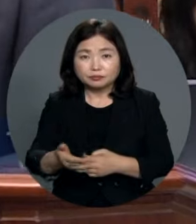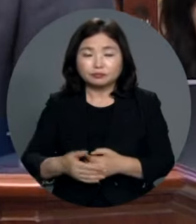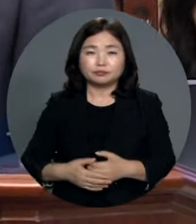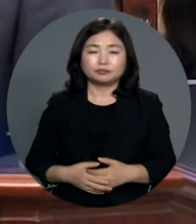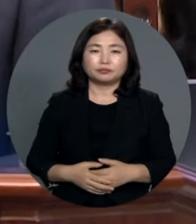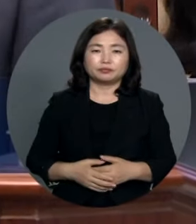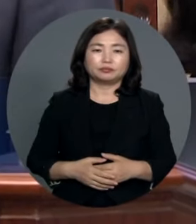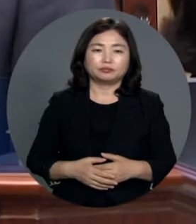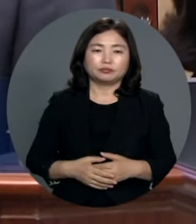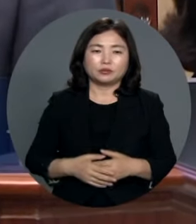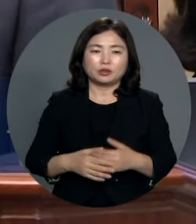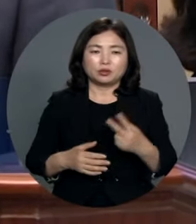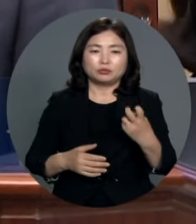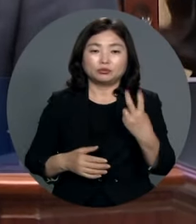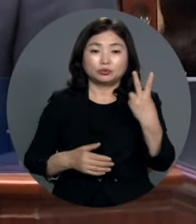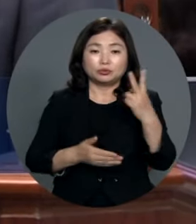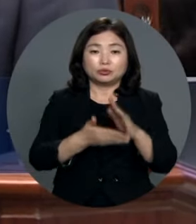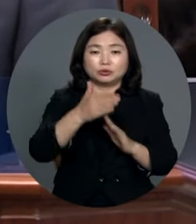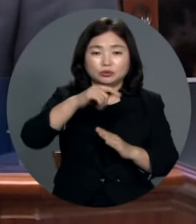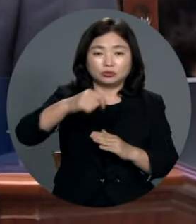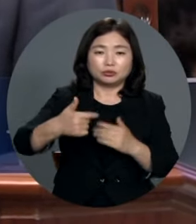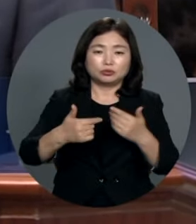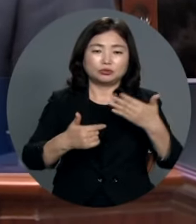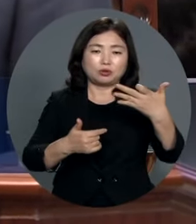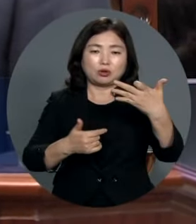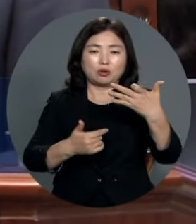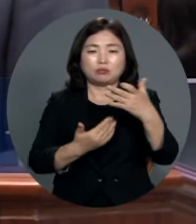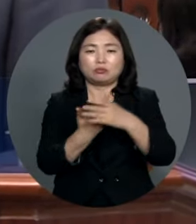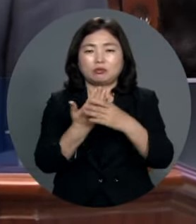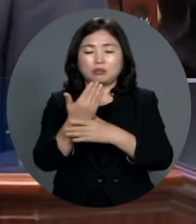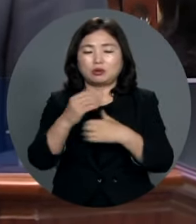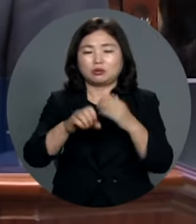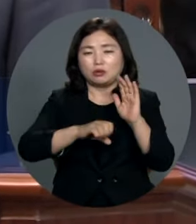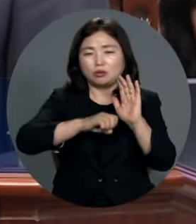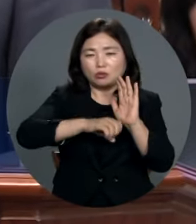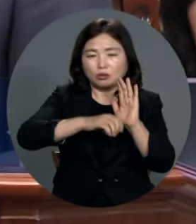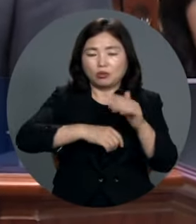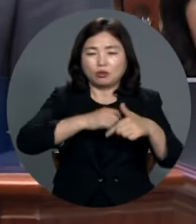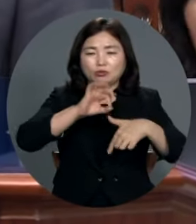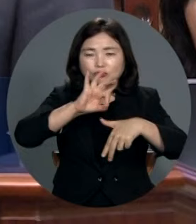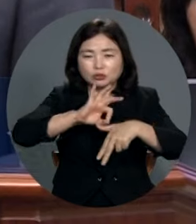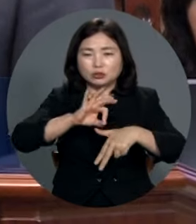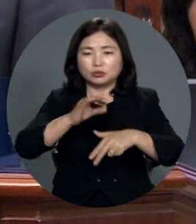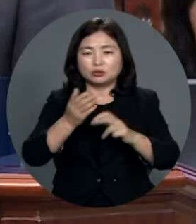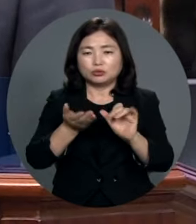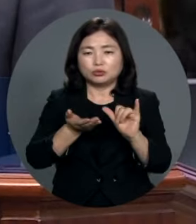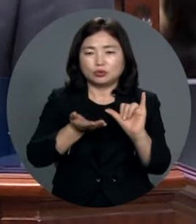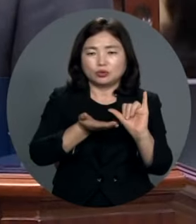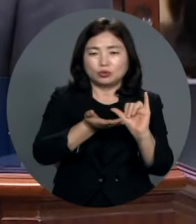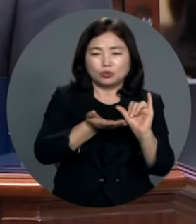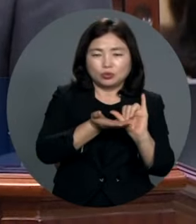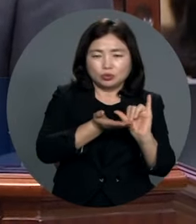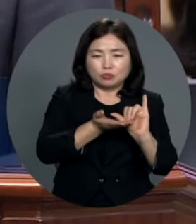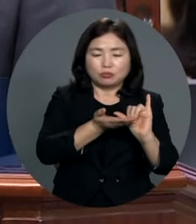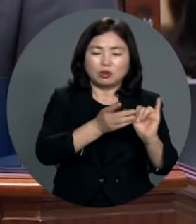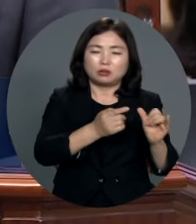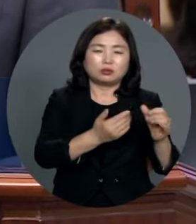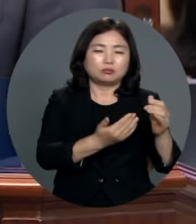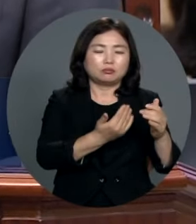생각하십니까 개 시군 중에 19개가 발생했고 지금 영양 울진 울만